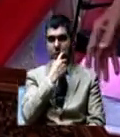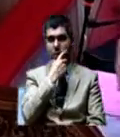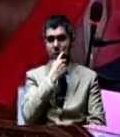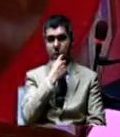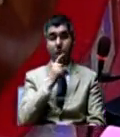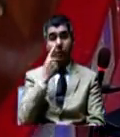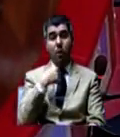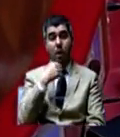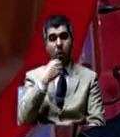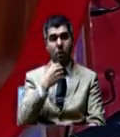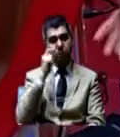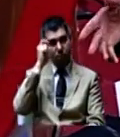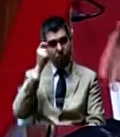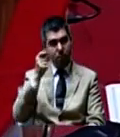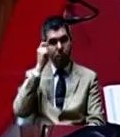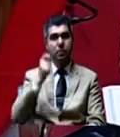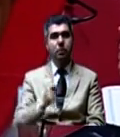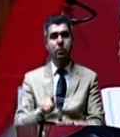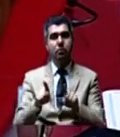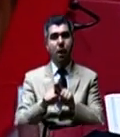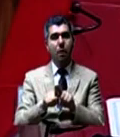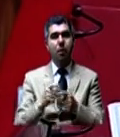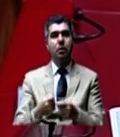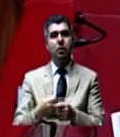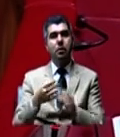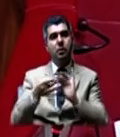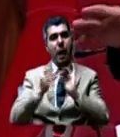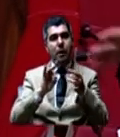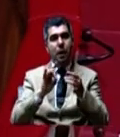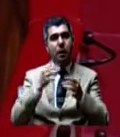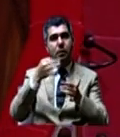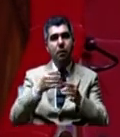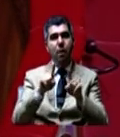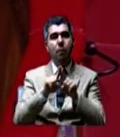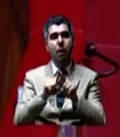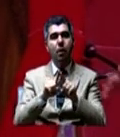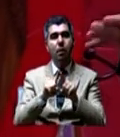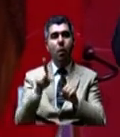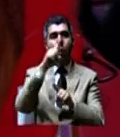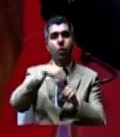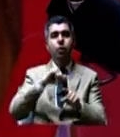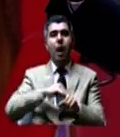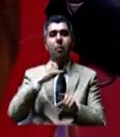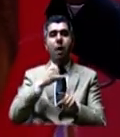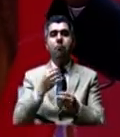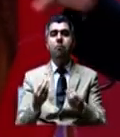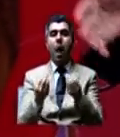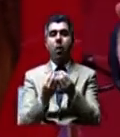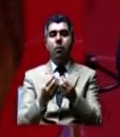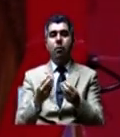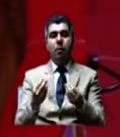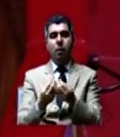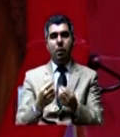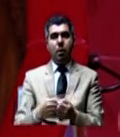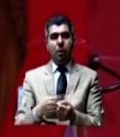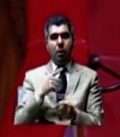اولا كنحييكم على هذا الوعي ديال الرقمنه ديال الجامعه. هذو ولادنا، اما يكونوا كونيكتي